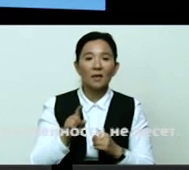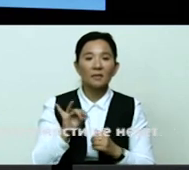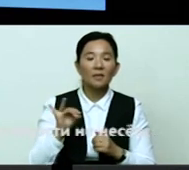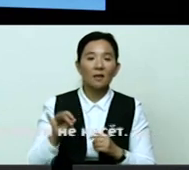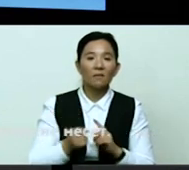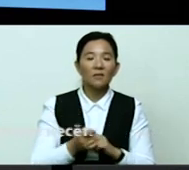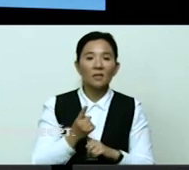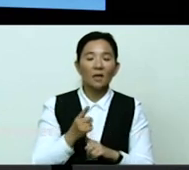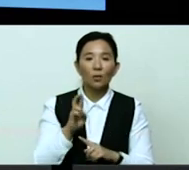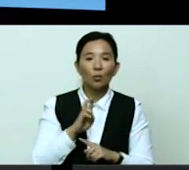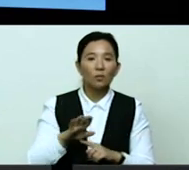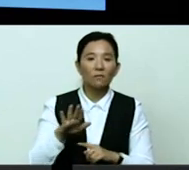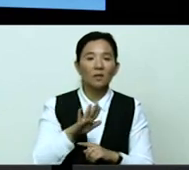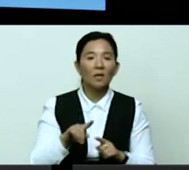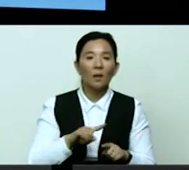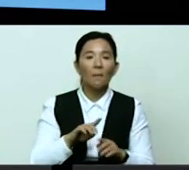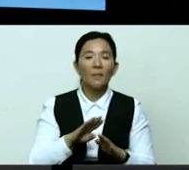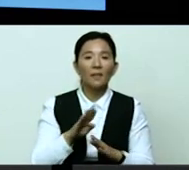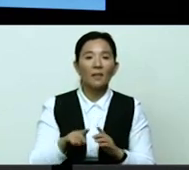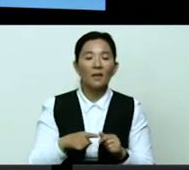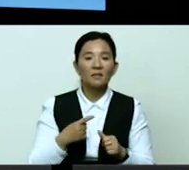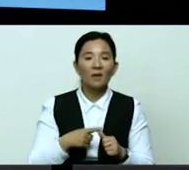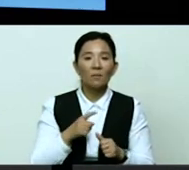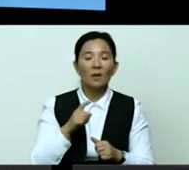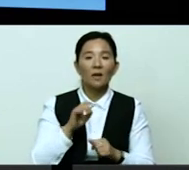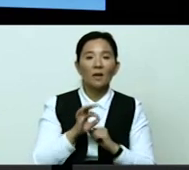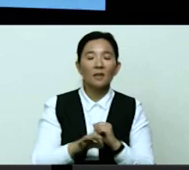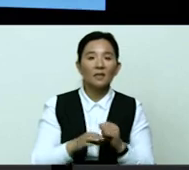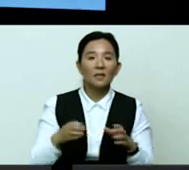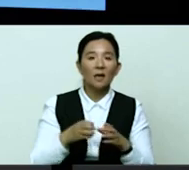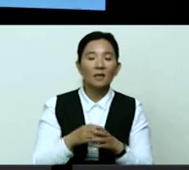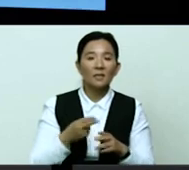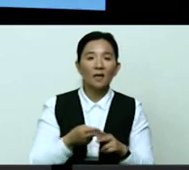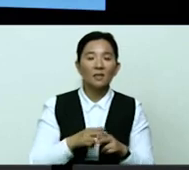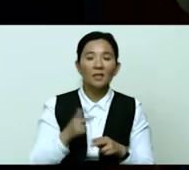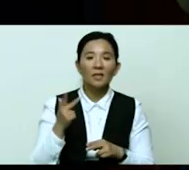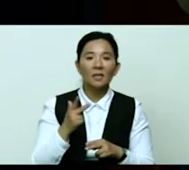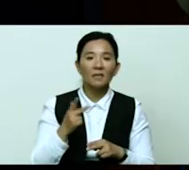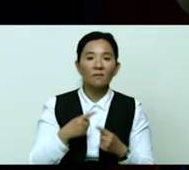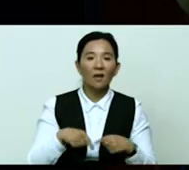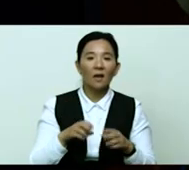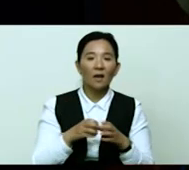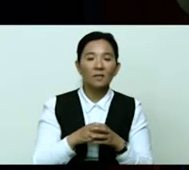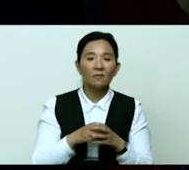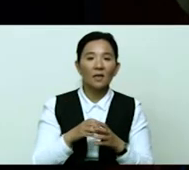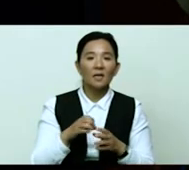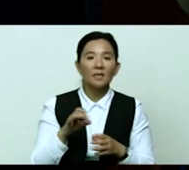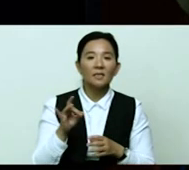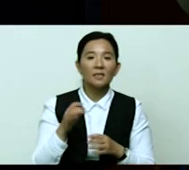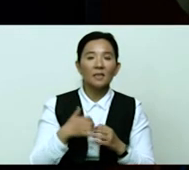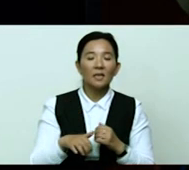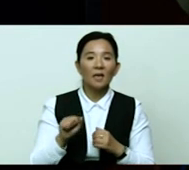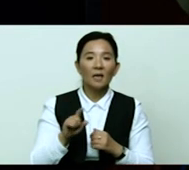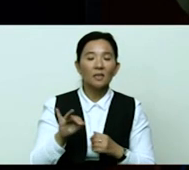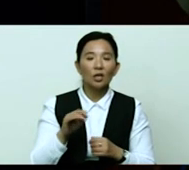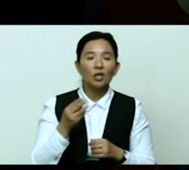Азии возникает государство под названием Коканское ханство. Это третье ханство в Средней Азии.